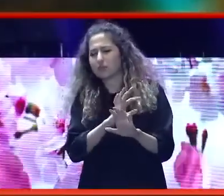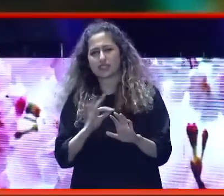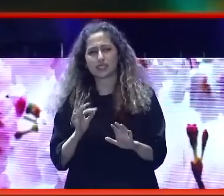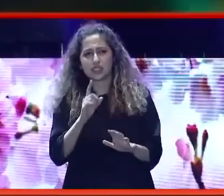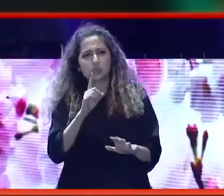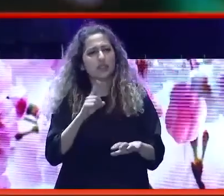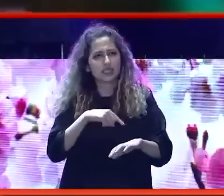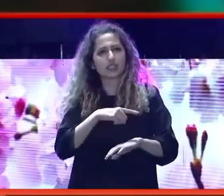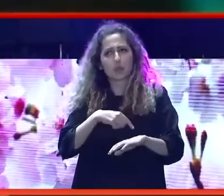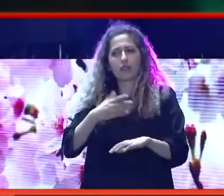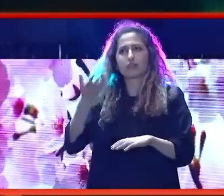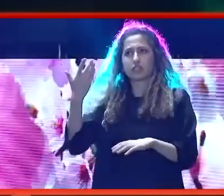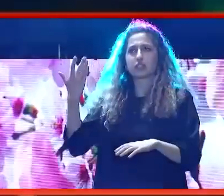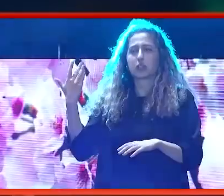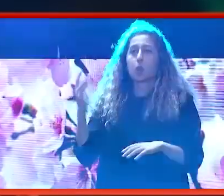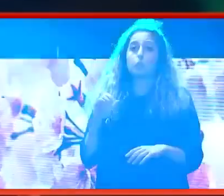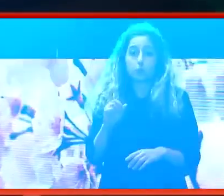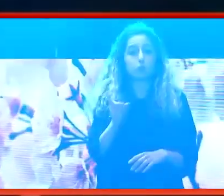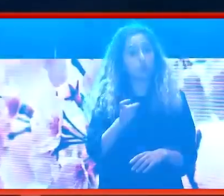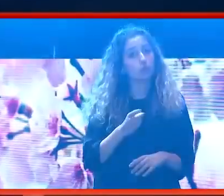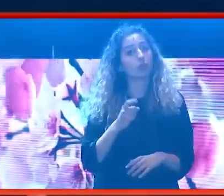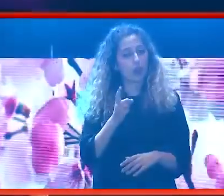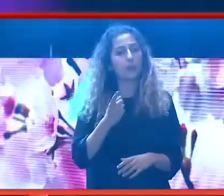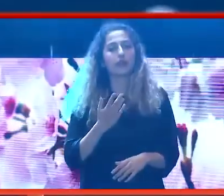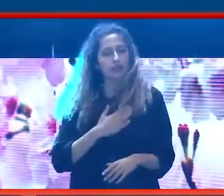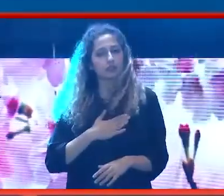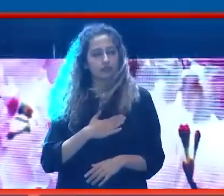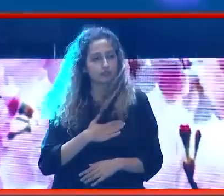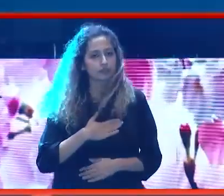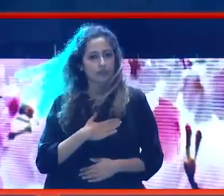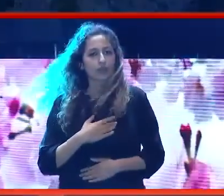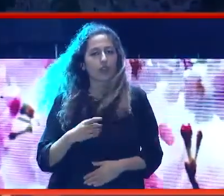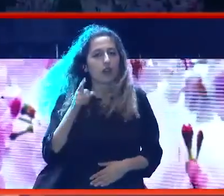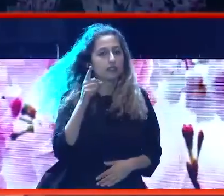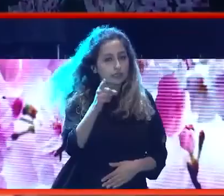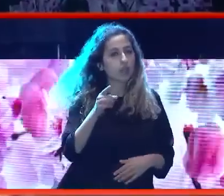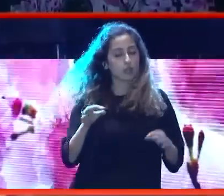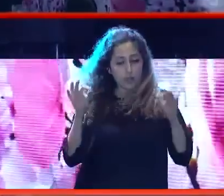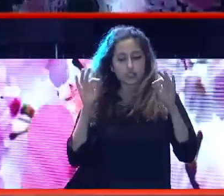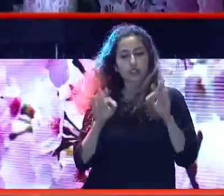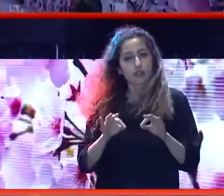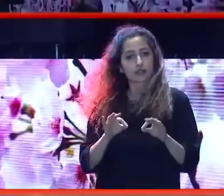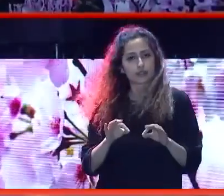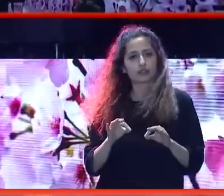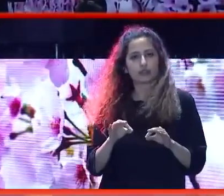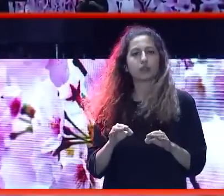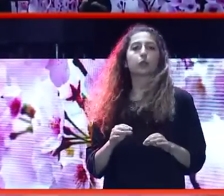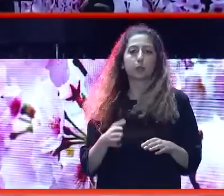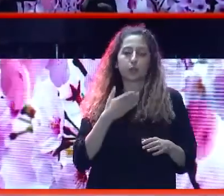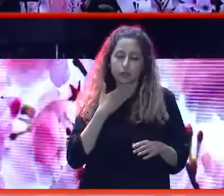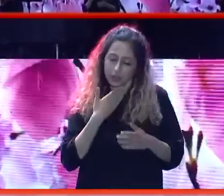böyle savunmasız bir zamandı. Bulduğunda beni sen